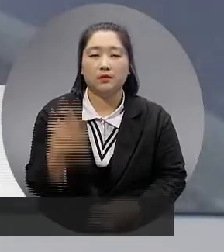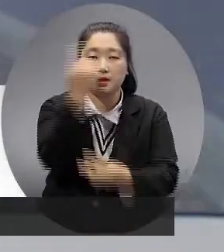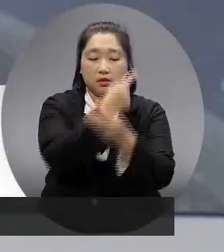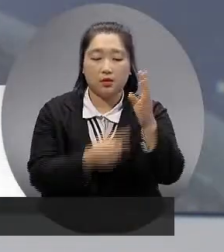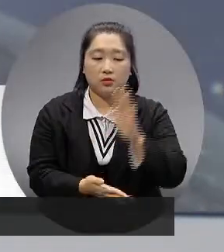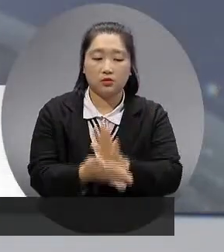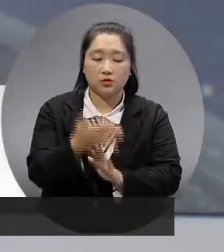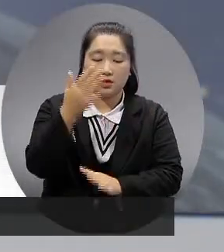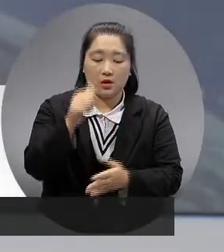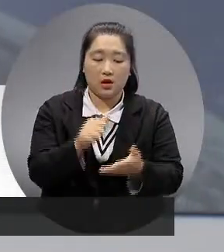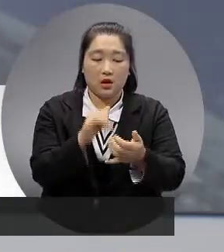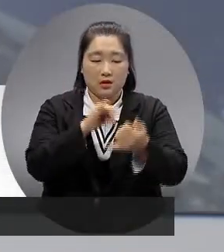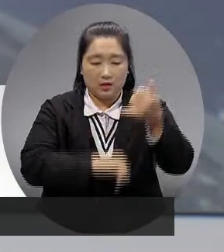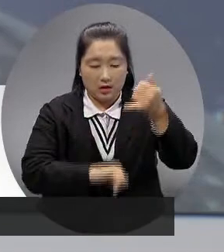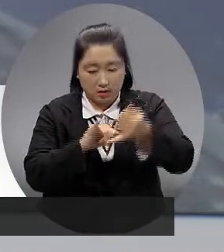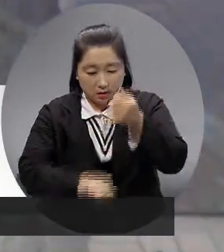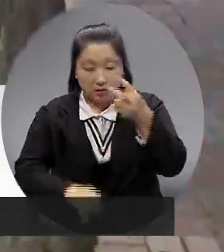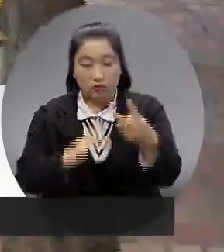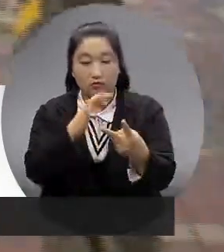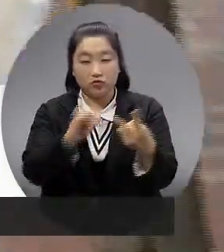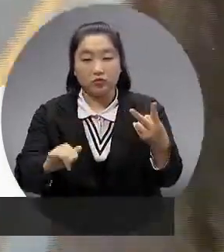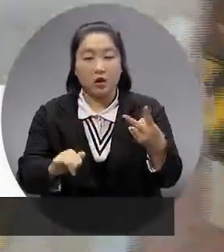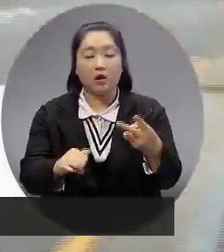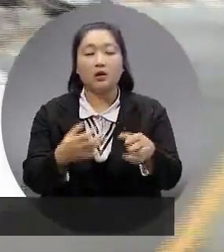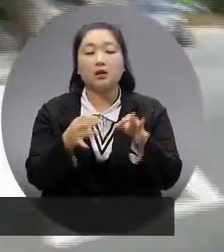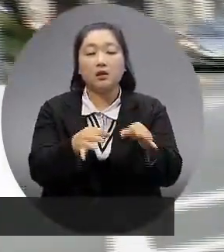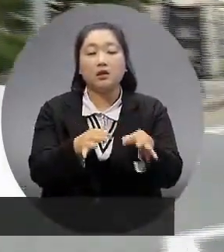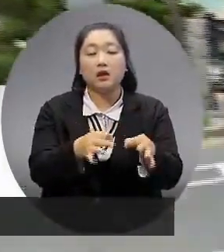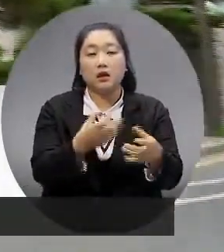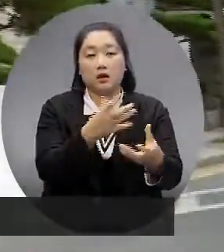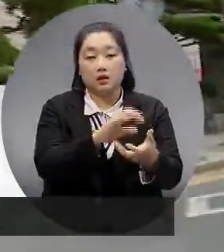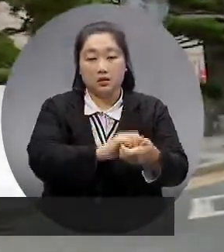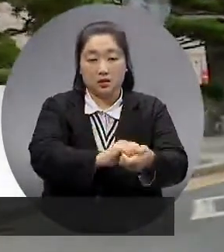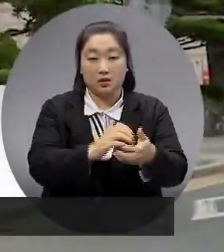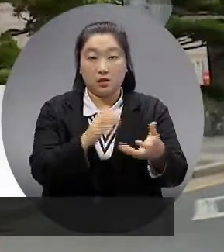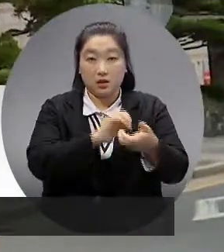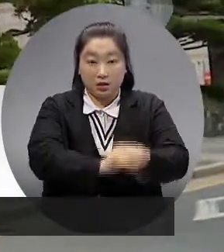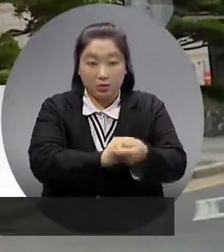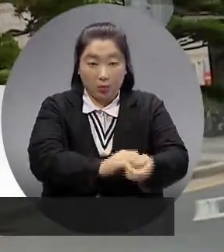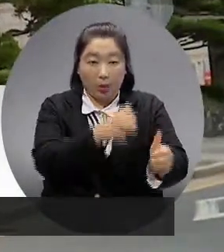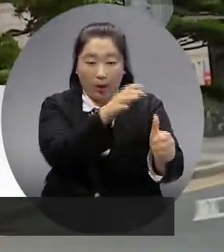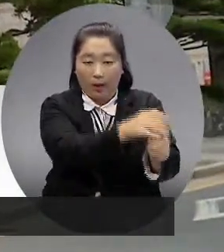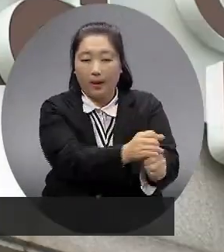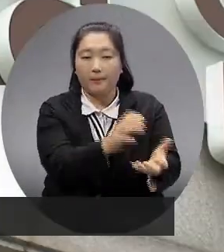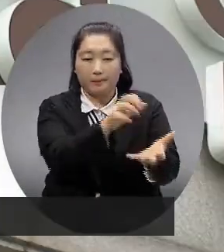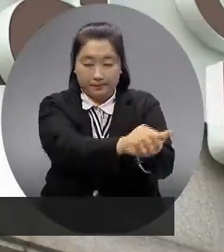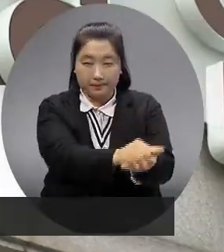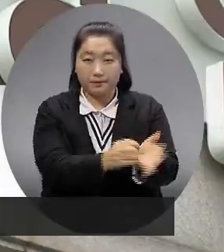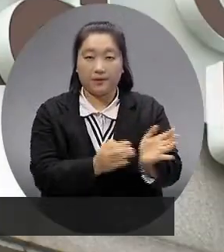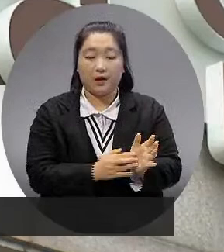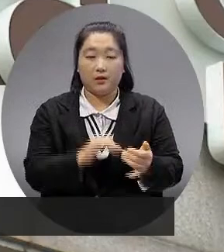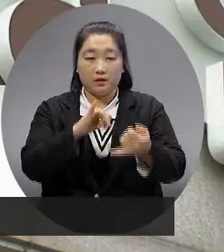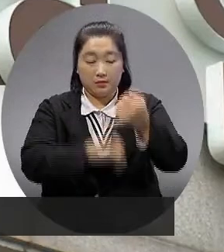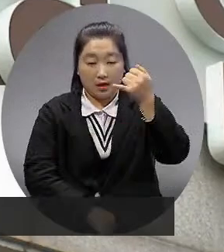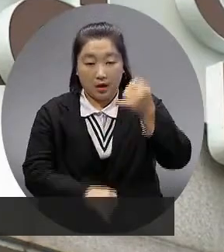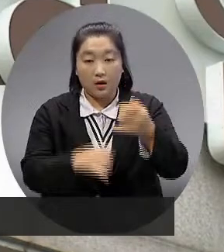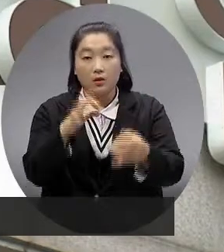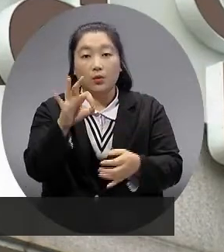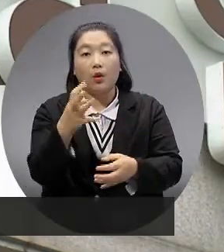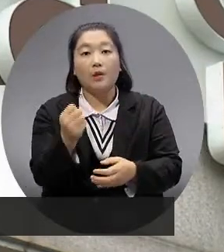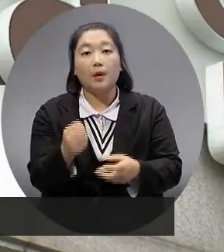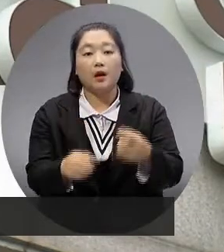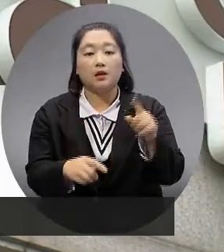청주시가 고액 체납자 2명의 은행 대여금고를 압류 조치했습니다. 이들이 체납한 세금은 1억 3천만